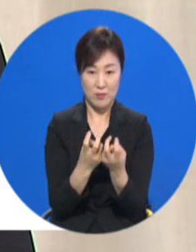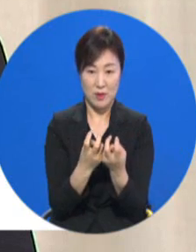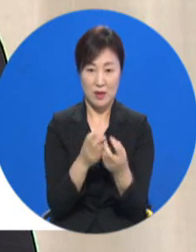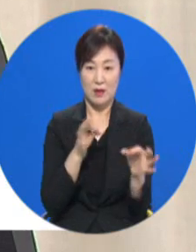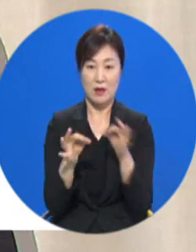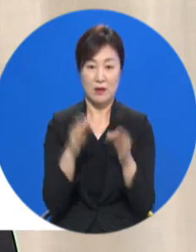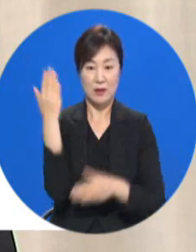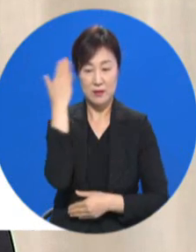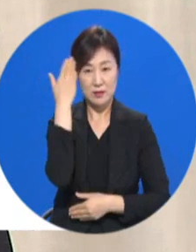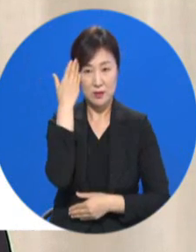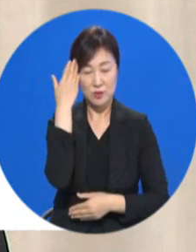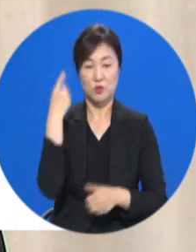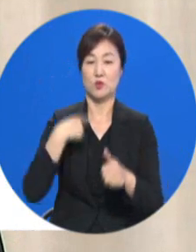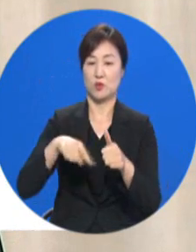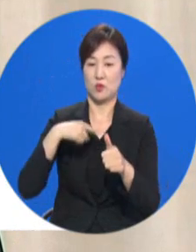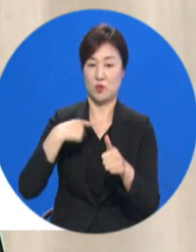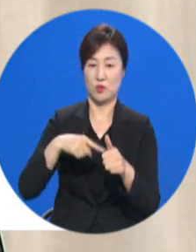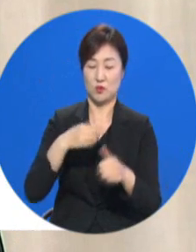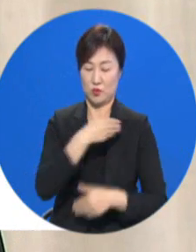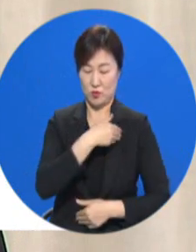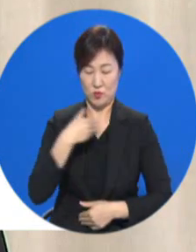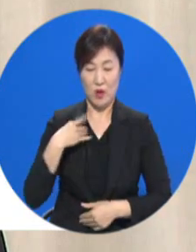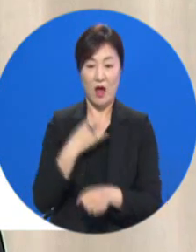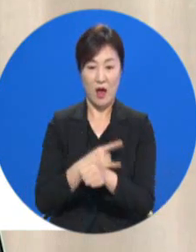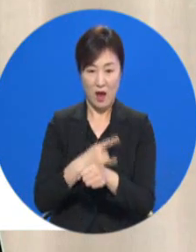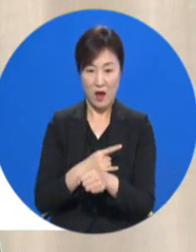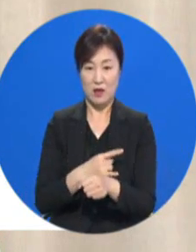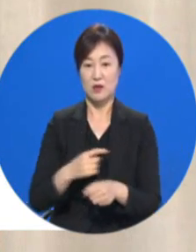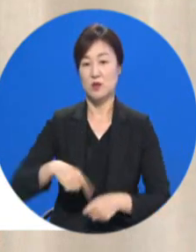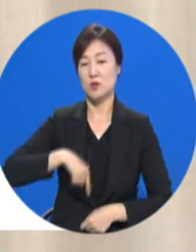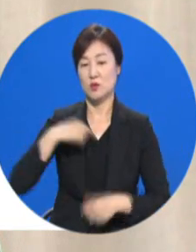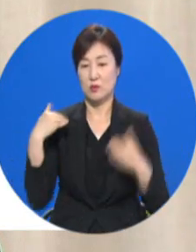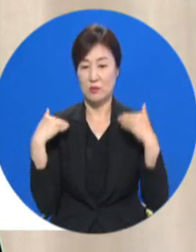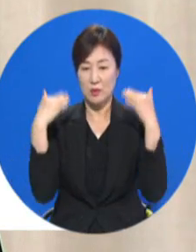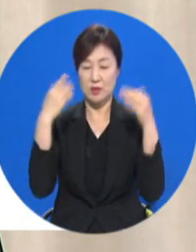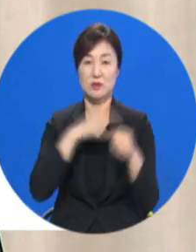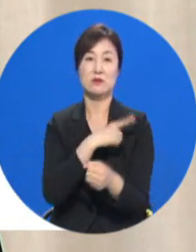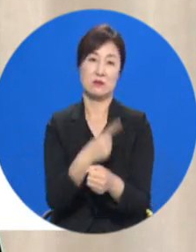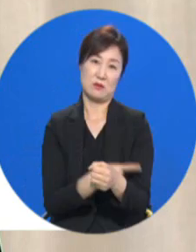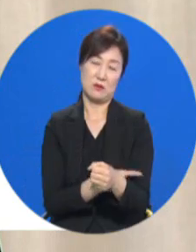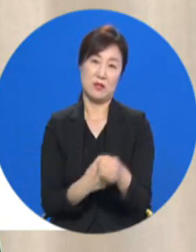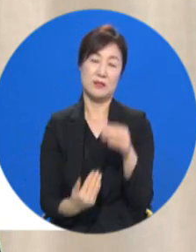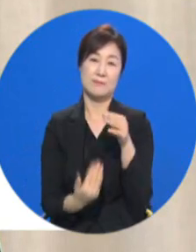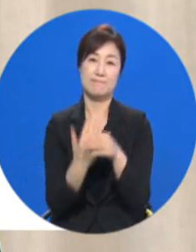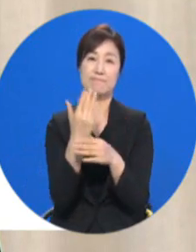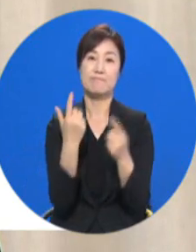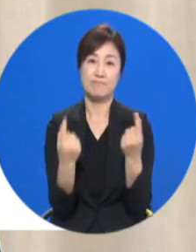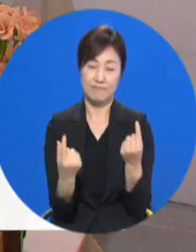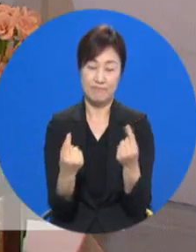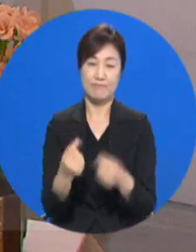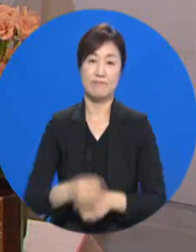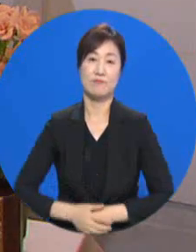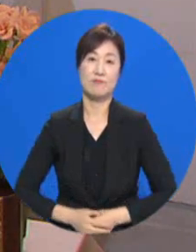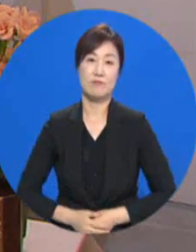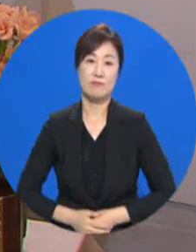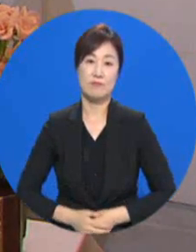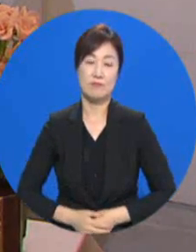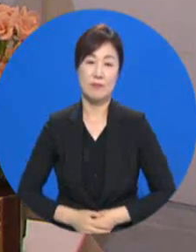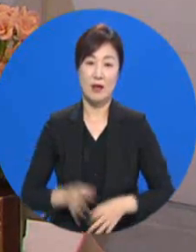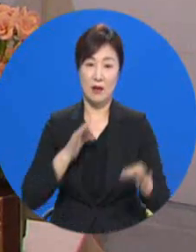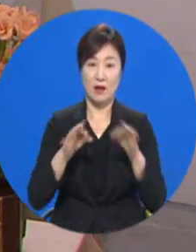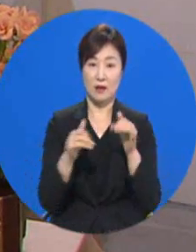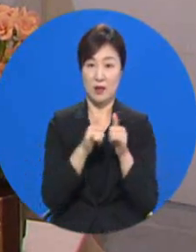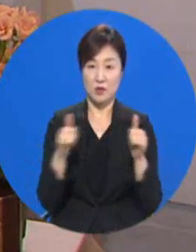모든 지식들을 교육을 충분히 해야지만이 스스로 자립할 수 있는 그 자립 능력이 생긴 것 같더라고요. 점주들